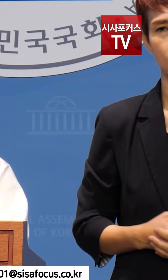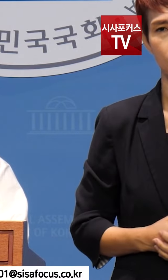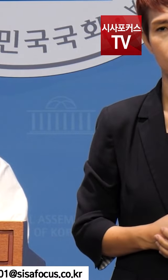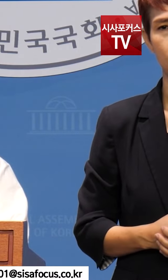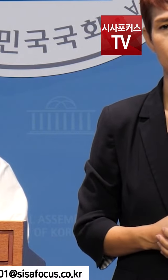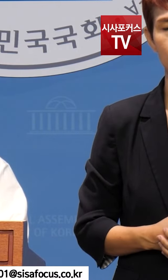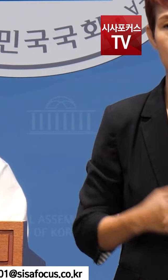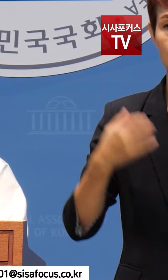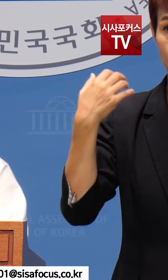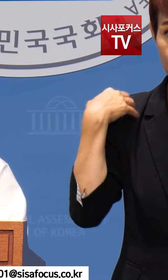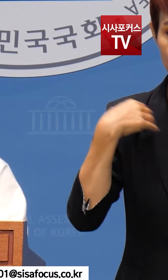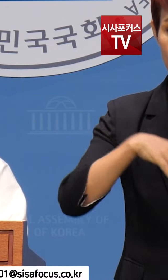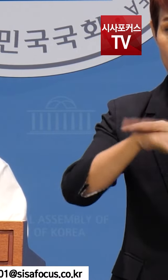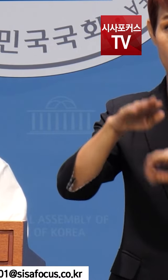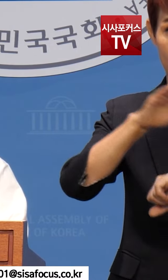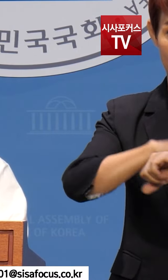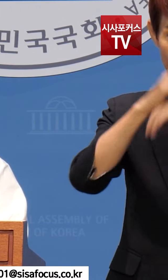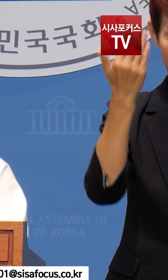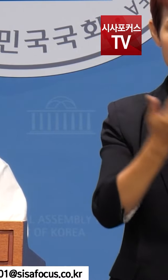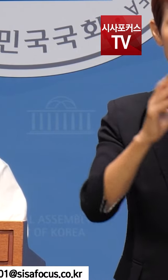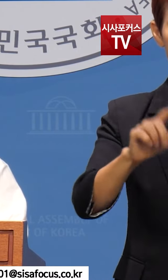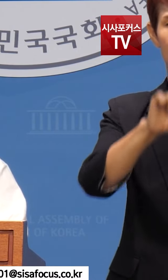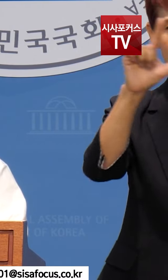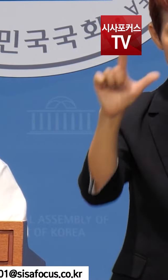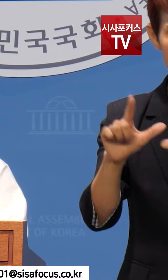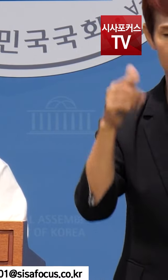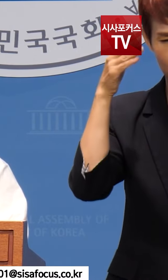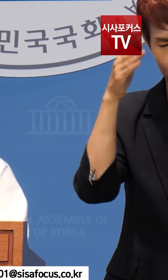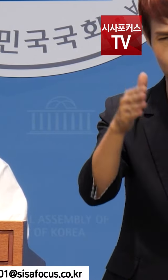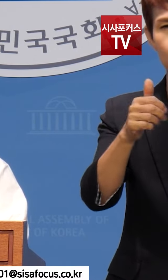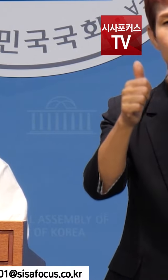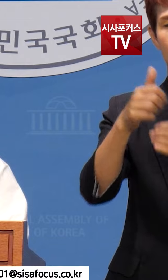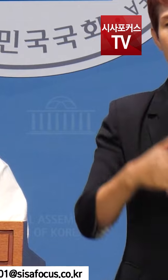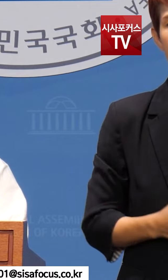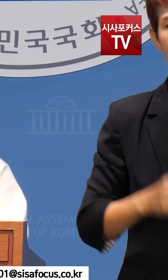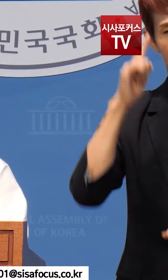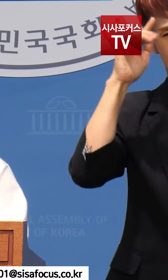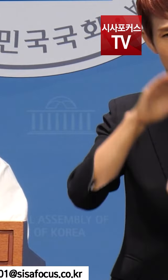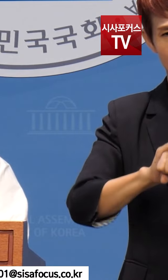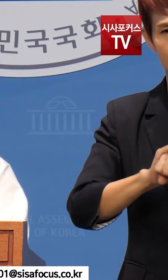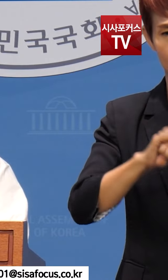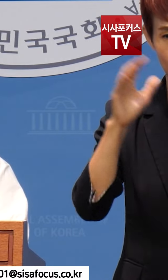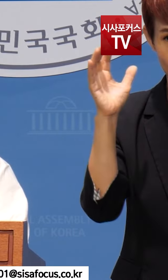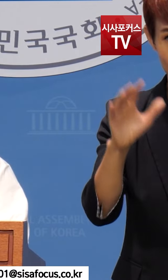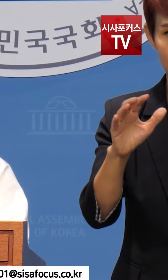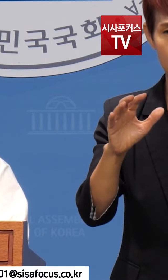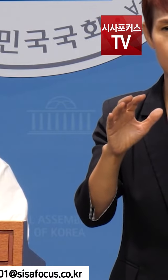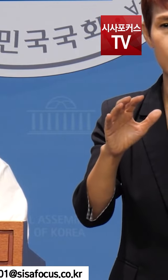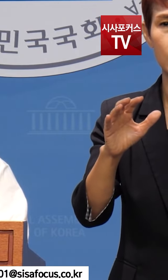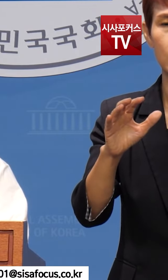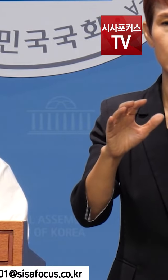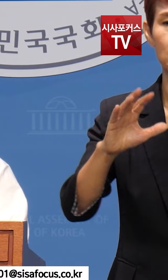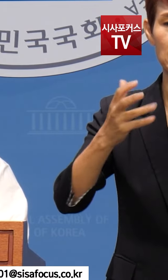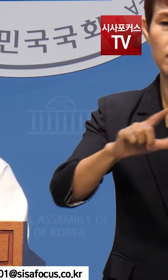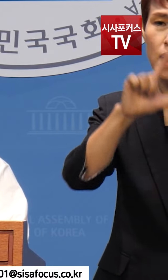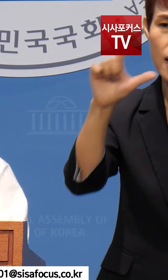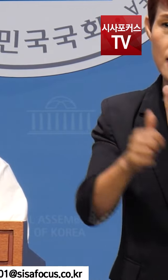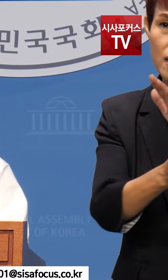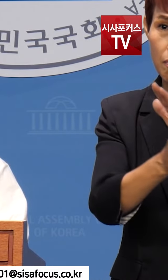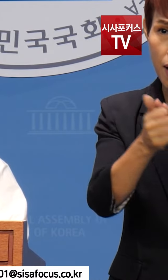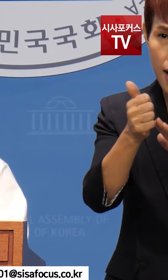정부와 여야 모두 민생과 정책 이슈에 집중해 지혜를 모아서 바닥까지 추락한 민심과